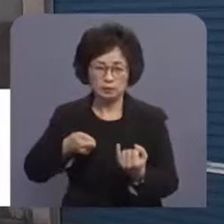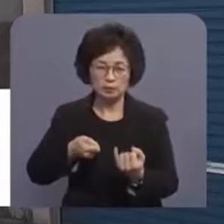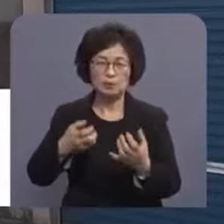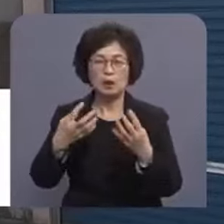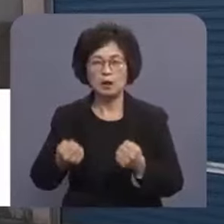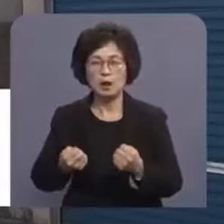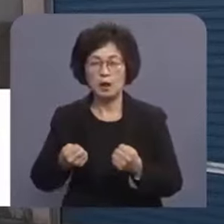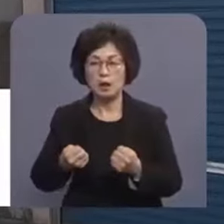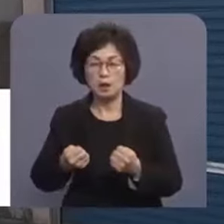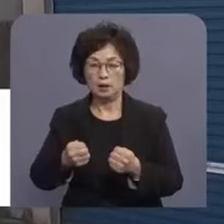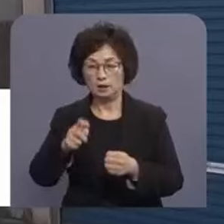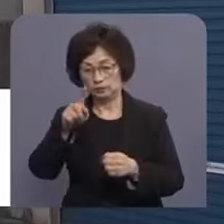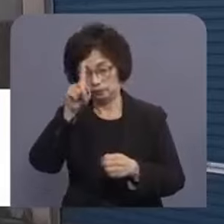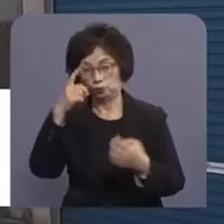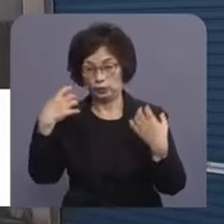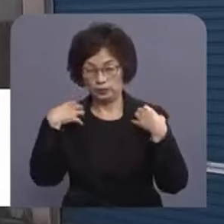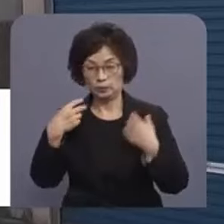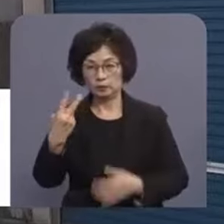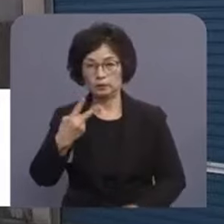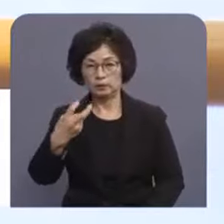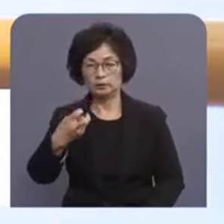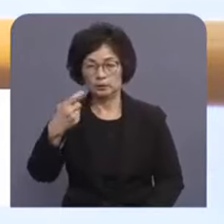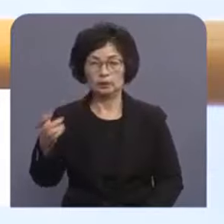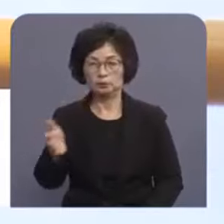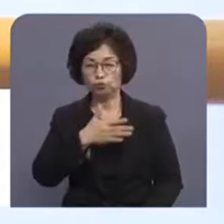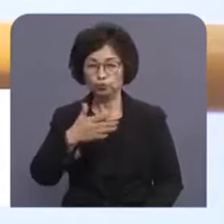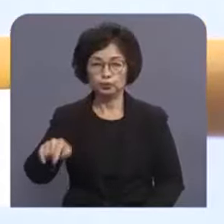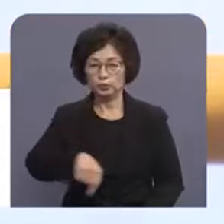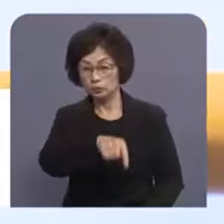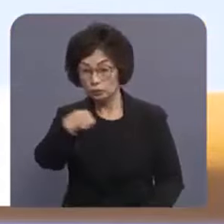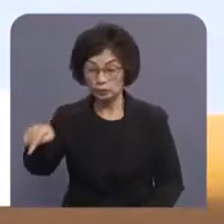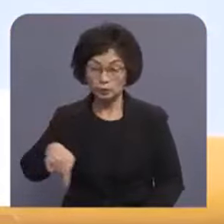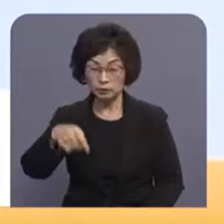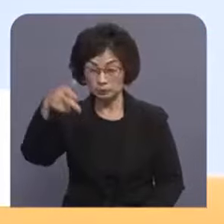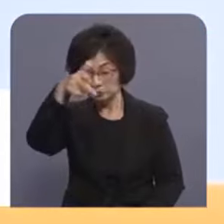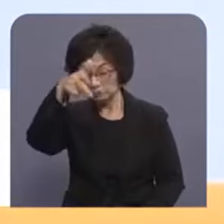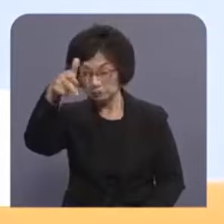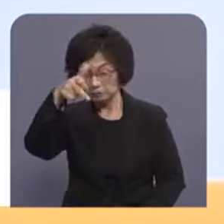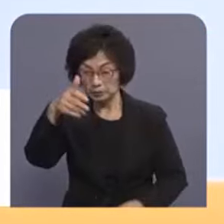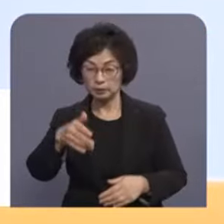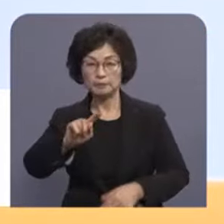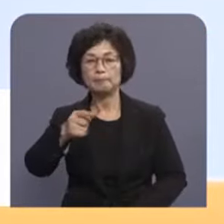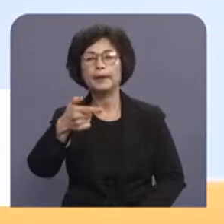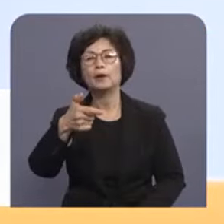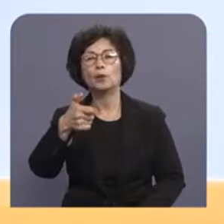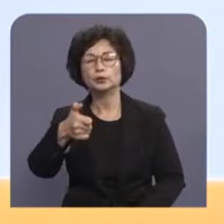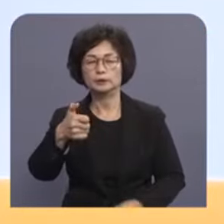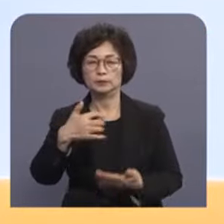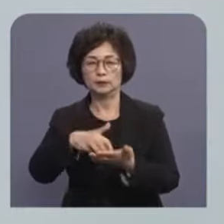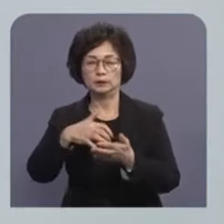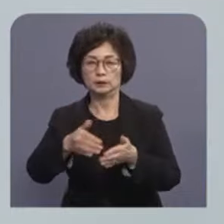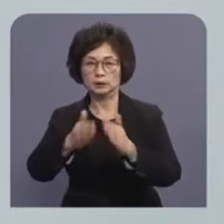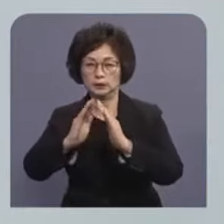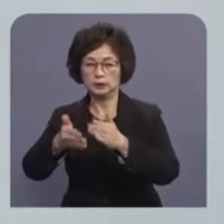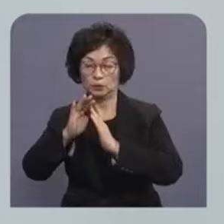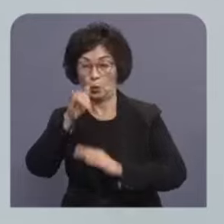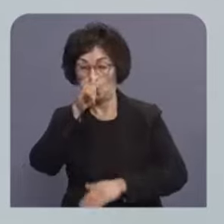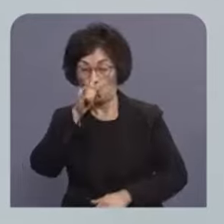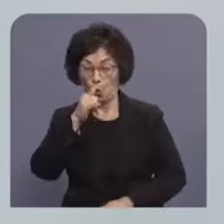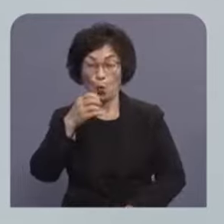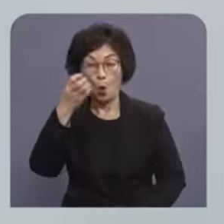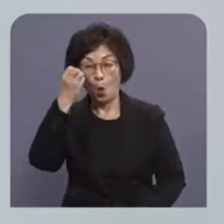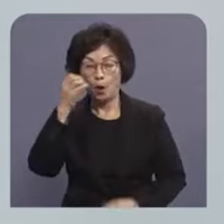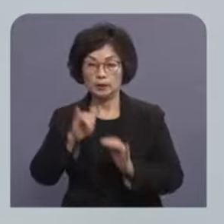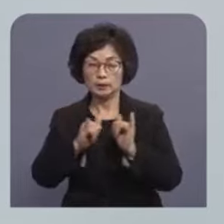관계 당국은 2021년부터 이 일대에 범죄 예방용 지능형 CCTV 150여 대를 설치했습니다. 수상한